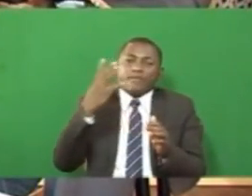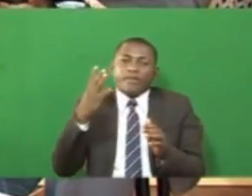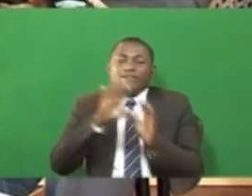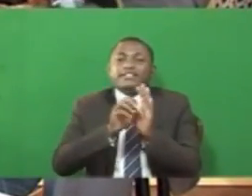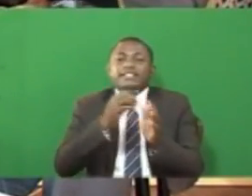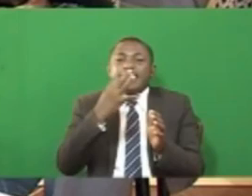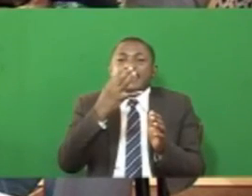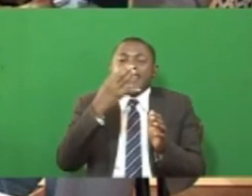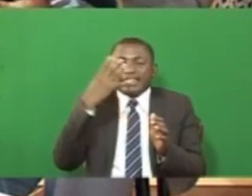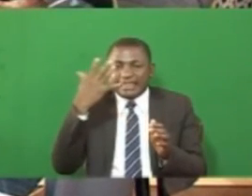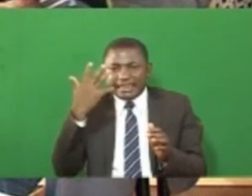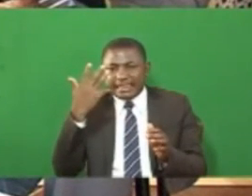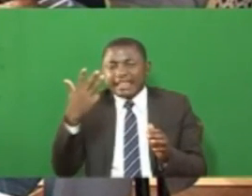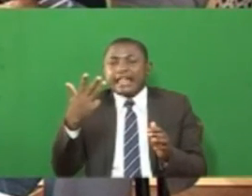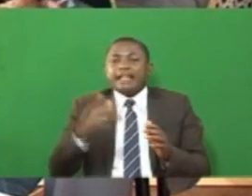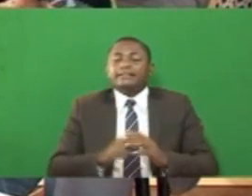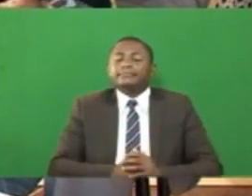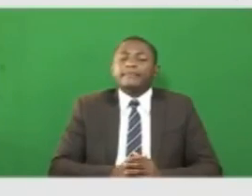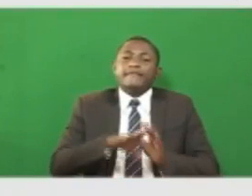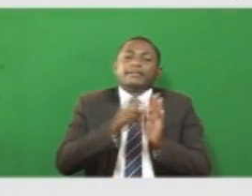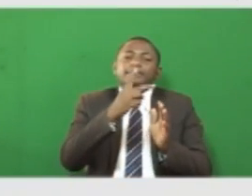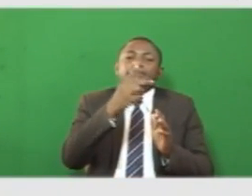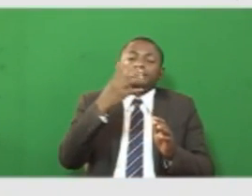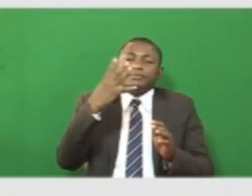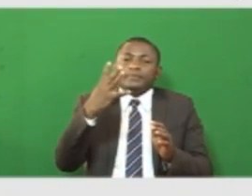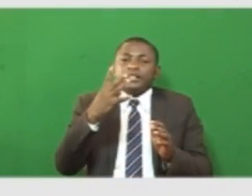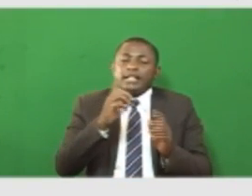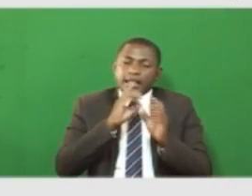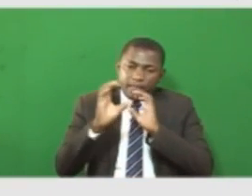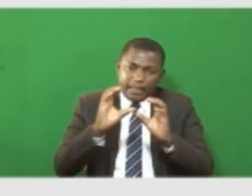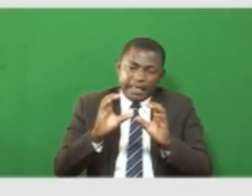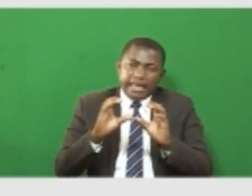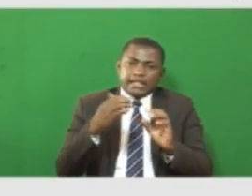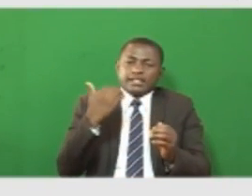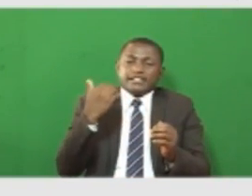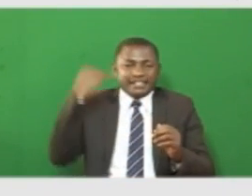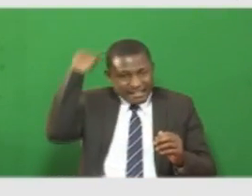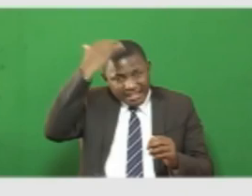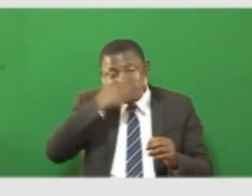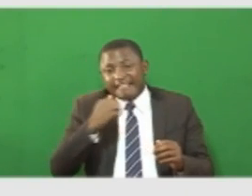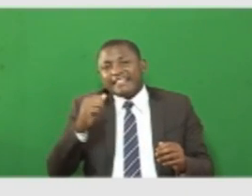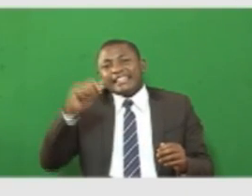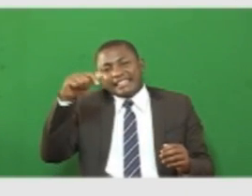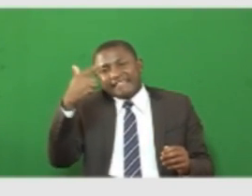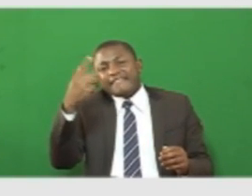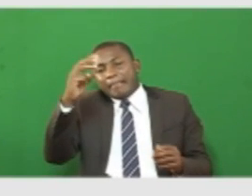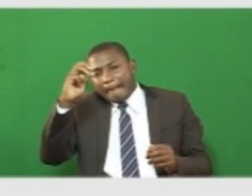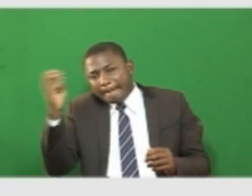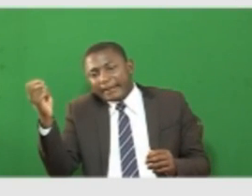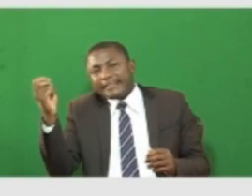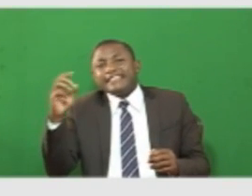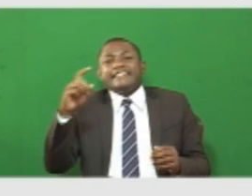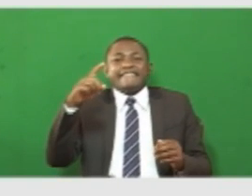verse 39. Verse 24. Mhm. Taura nevana vaIsraeri kuti pamwedzi wechinomwe zuva